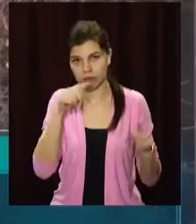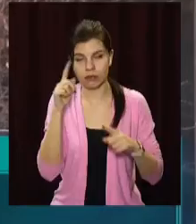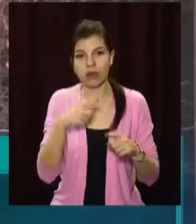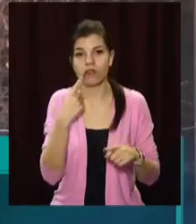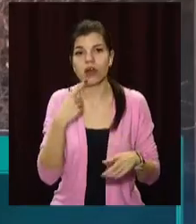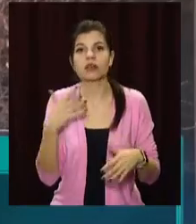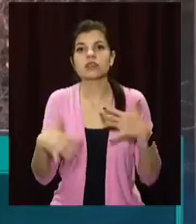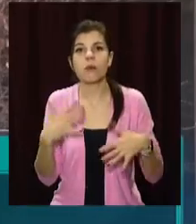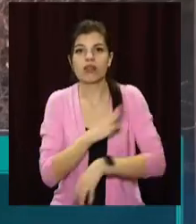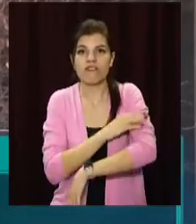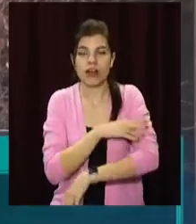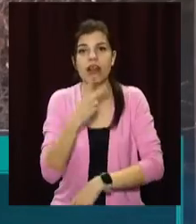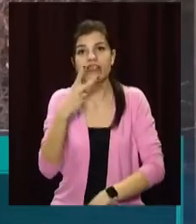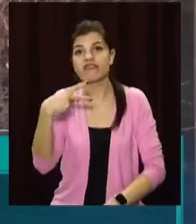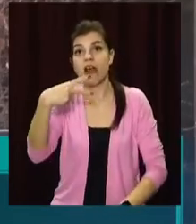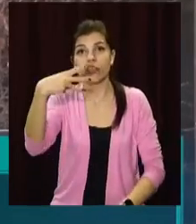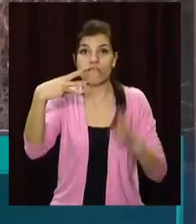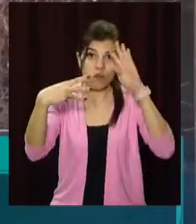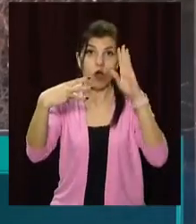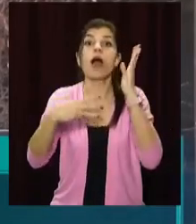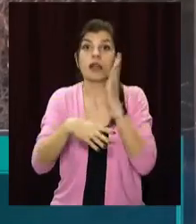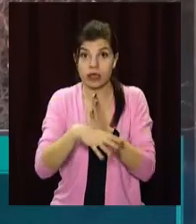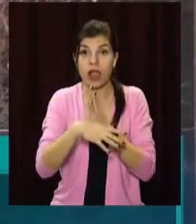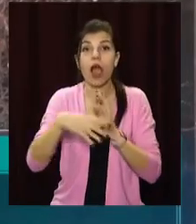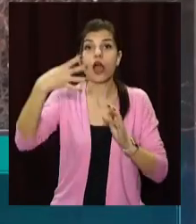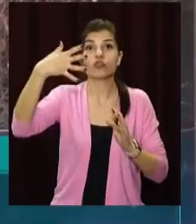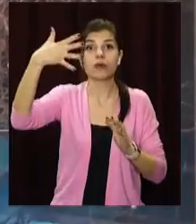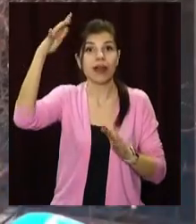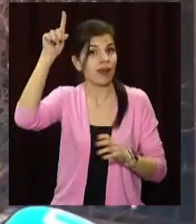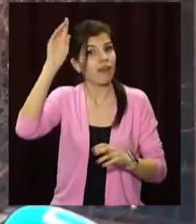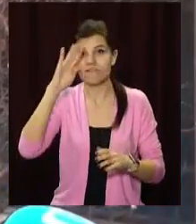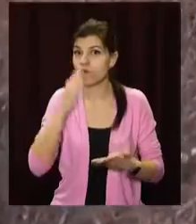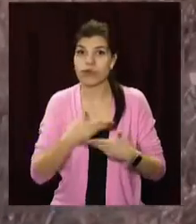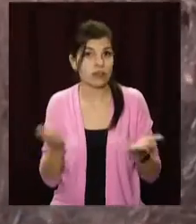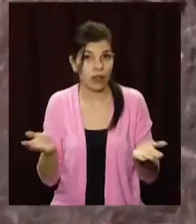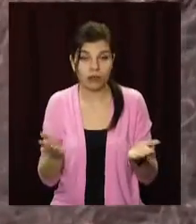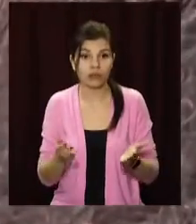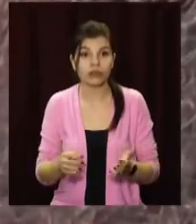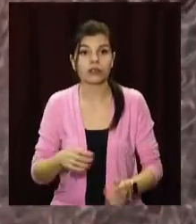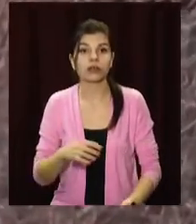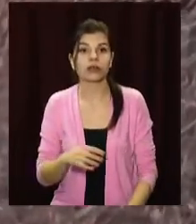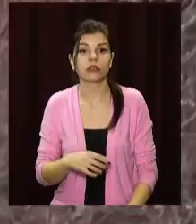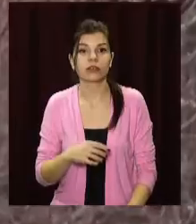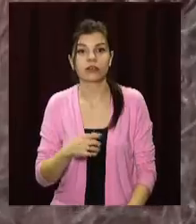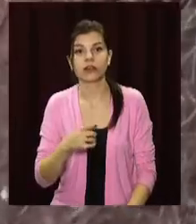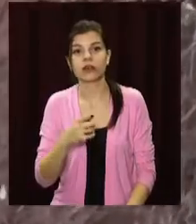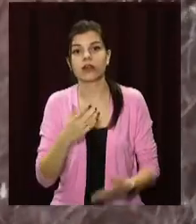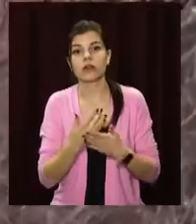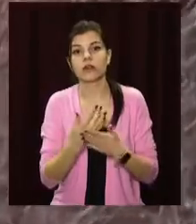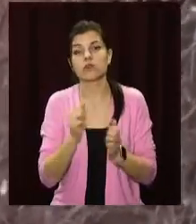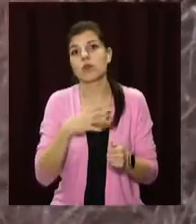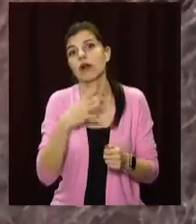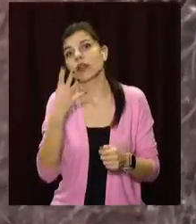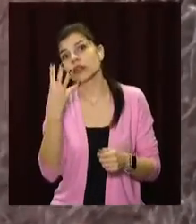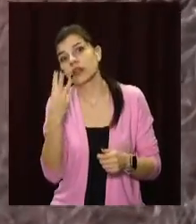слабое давление, допустим, 2-3 этажа есть вода, да, сама, а выше уже воды не было. В прошлый год где-то раза 4 да, сама, не